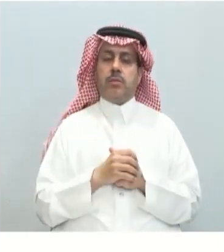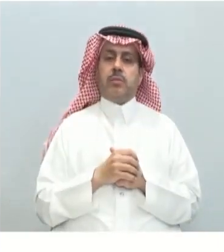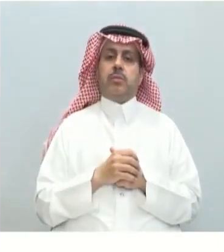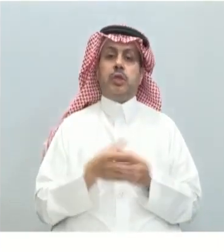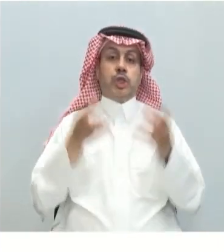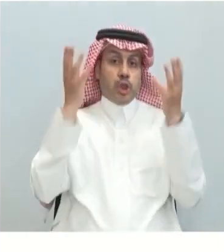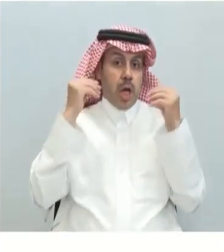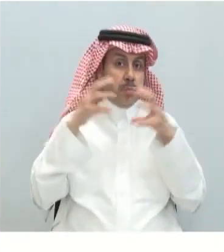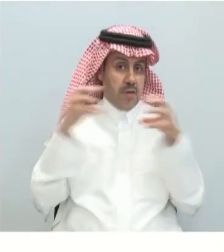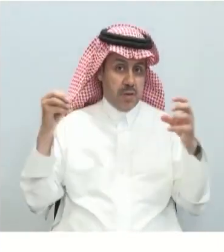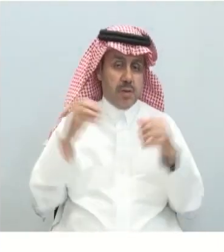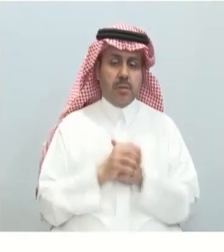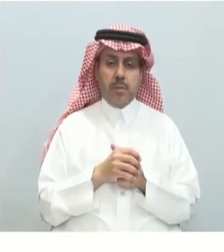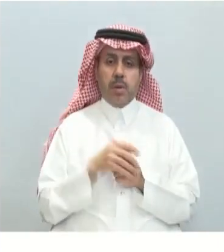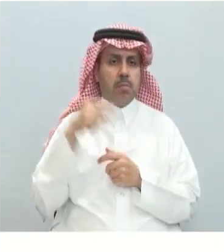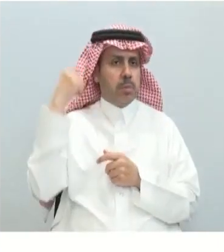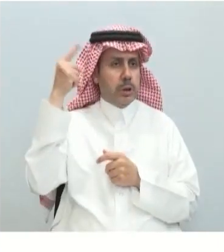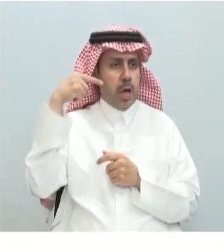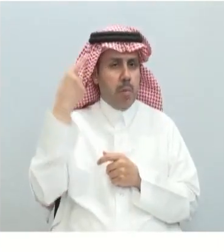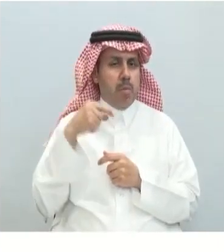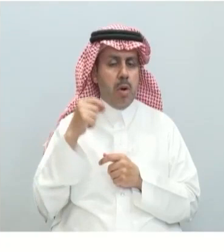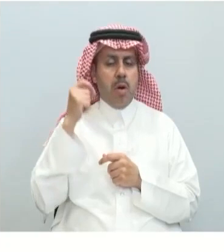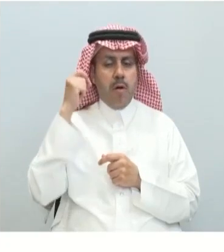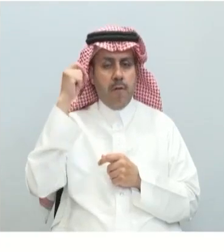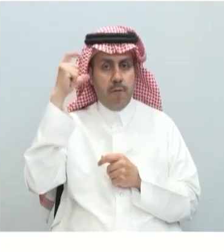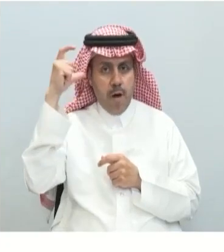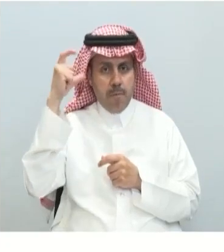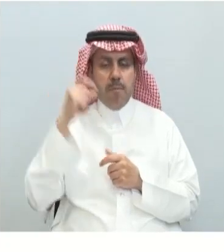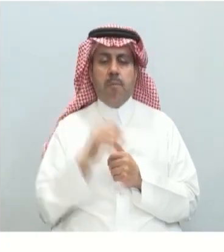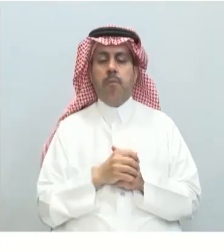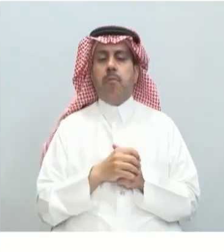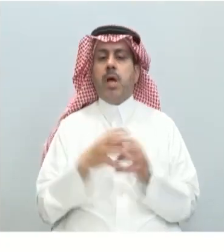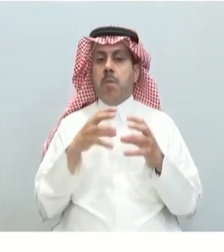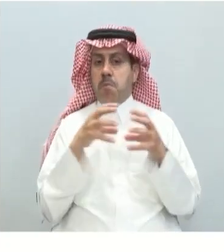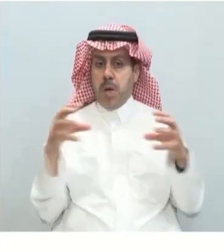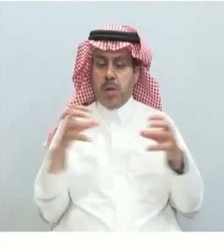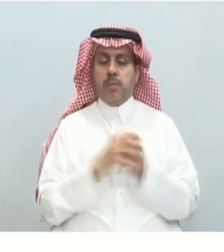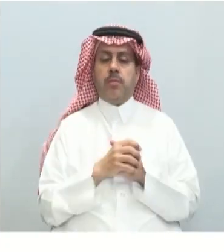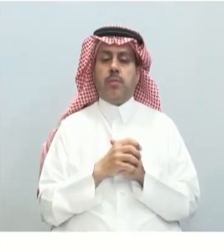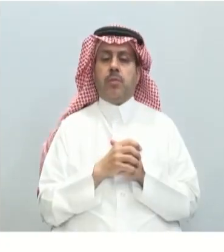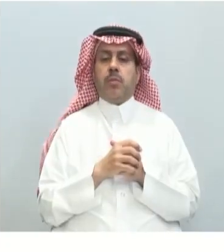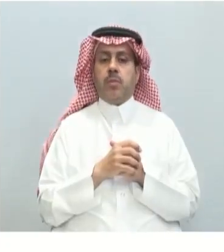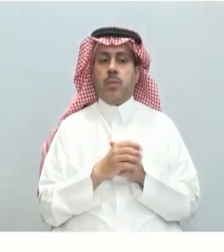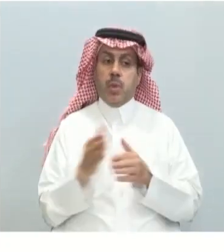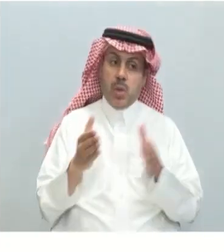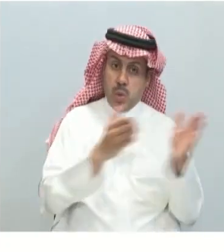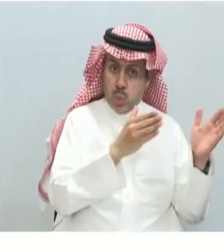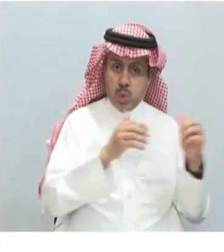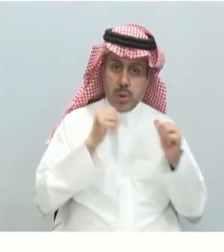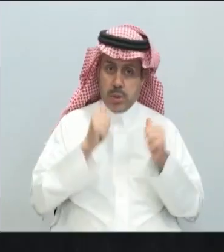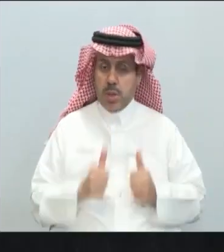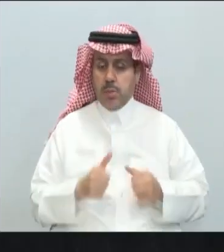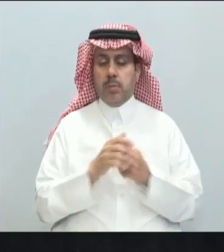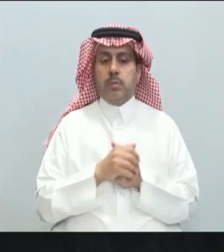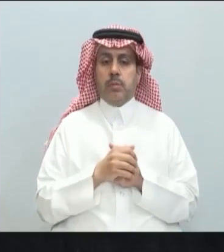التفسير انما يكون بالتامل والنظر في الايات وكذلك فهم المعاني وهذا يقود طالب باذن الله تعالى